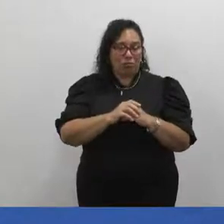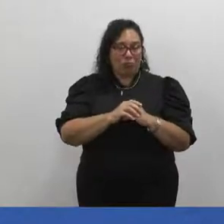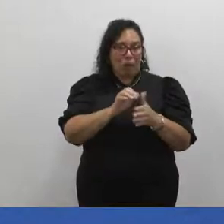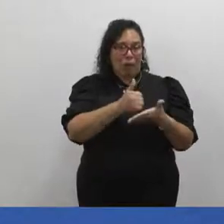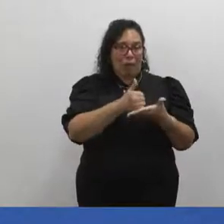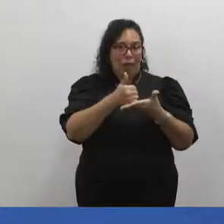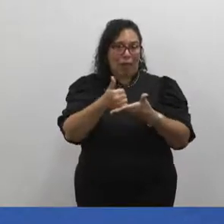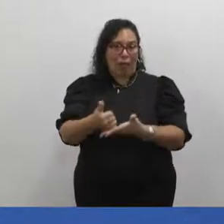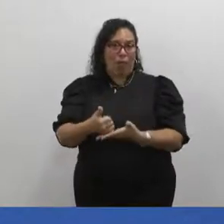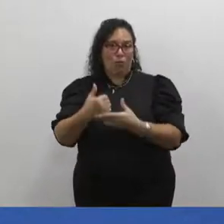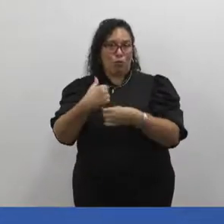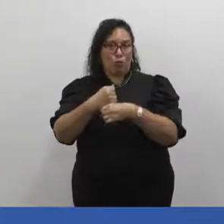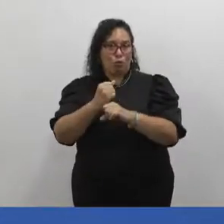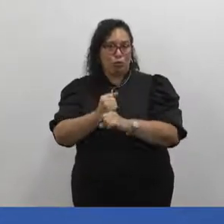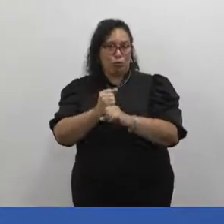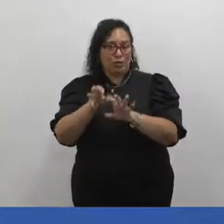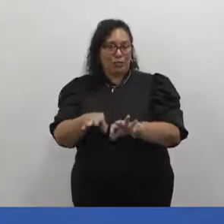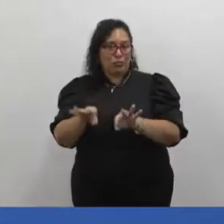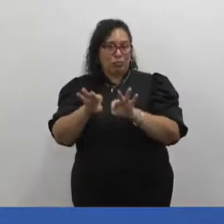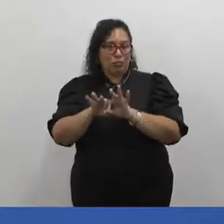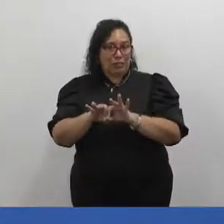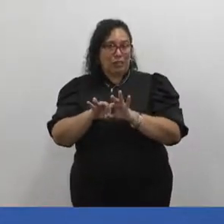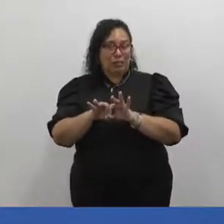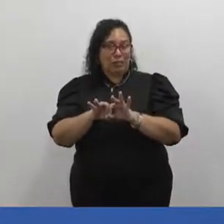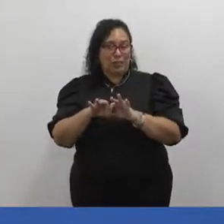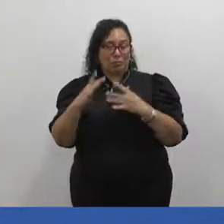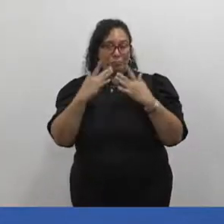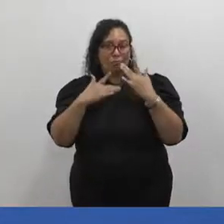khoa nè chấm niên